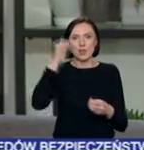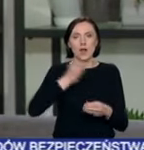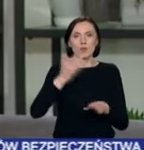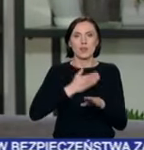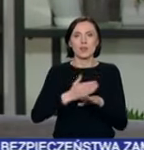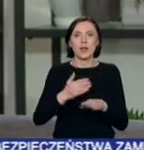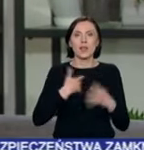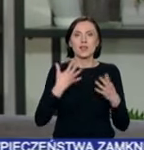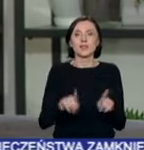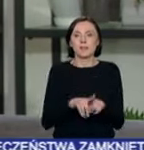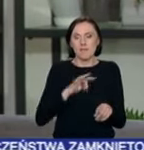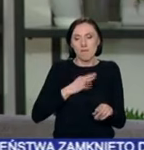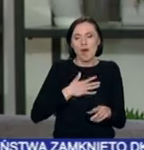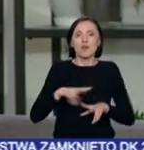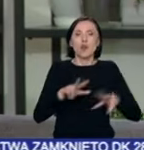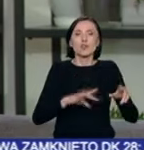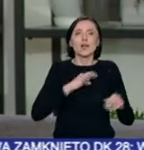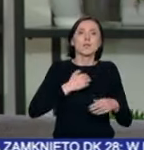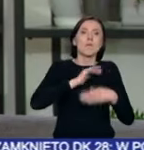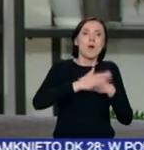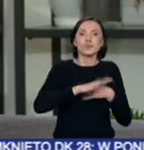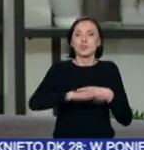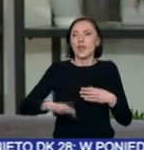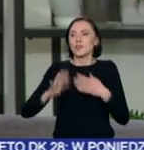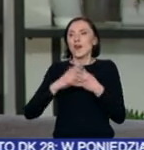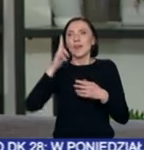jak każdy, mieć rodzinę, rozwinąć karierę i